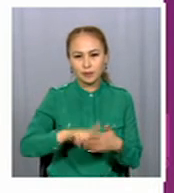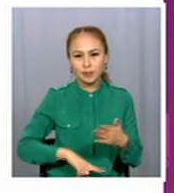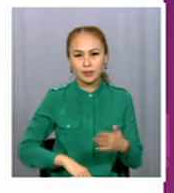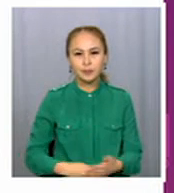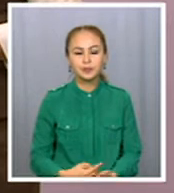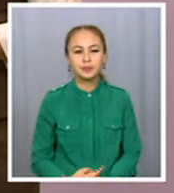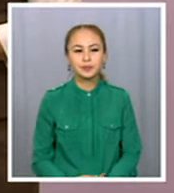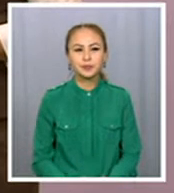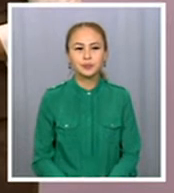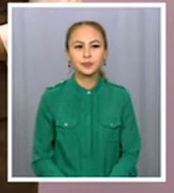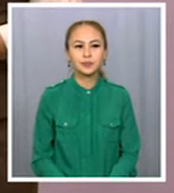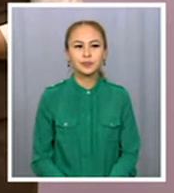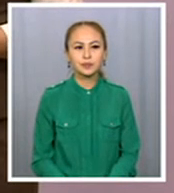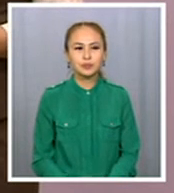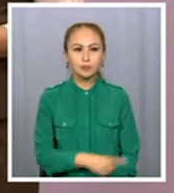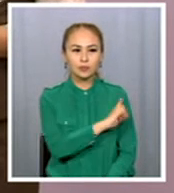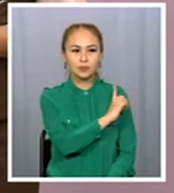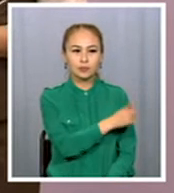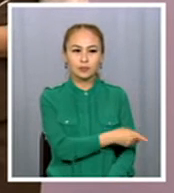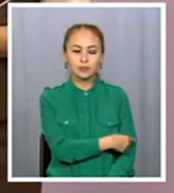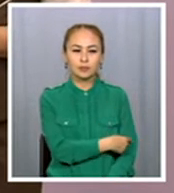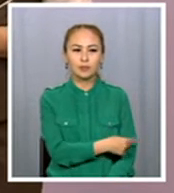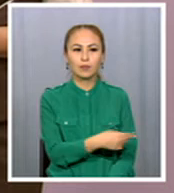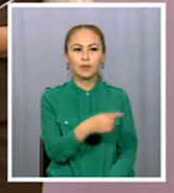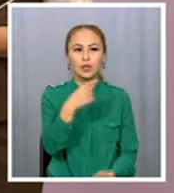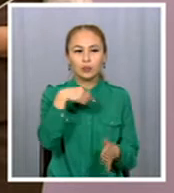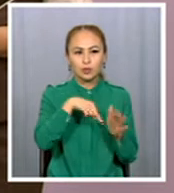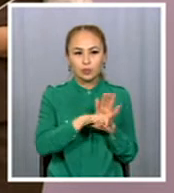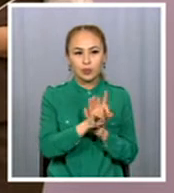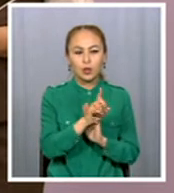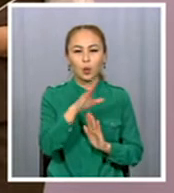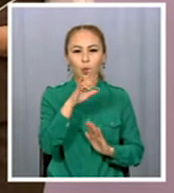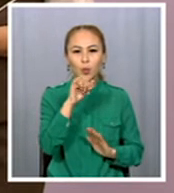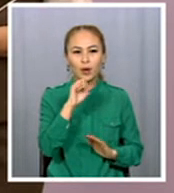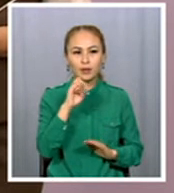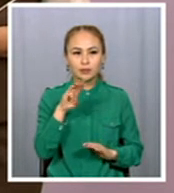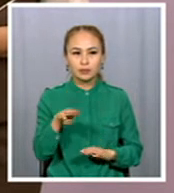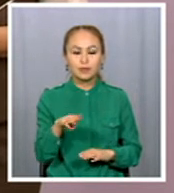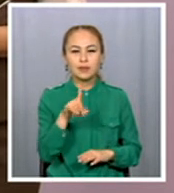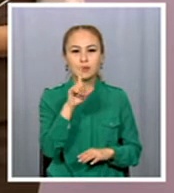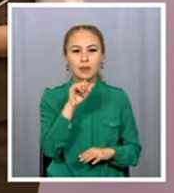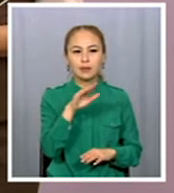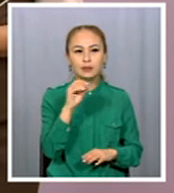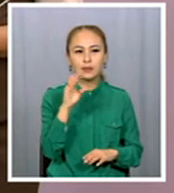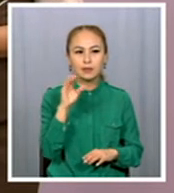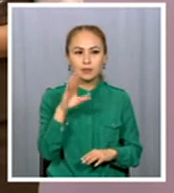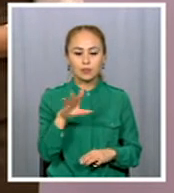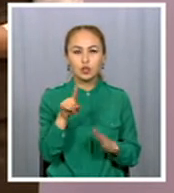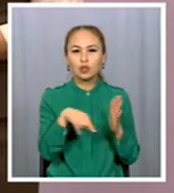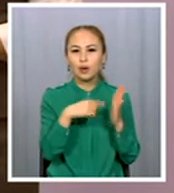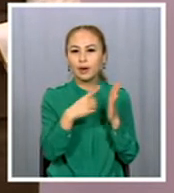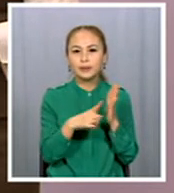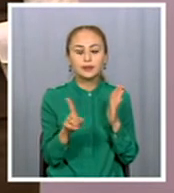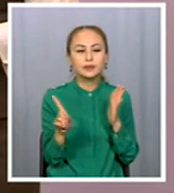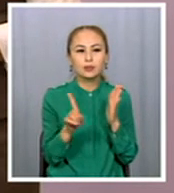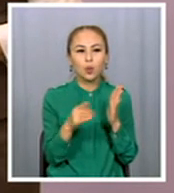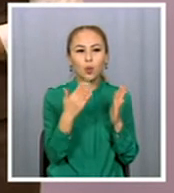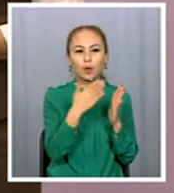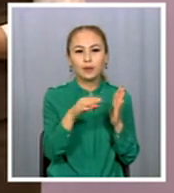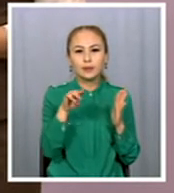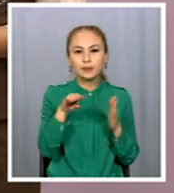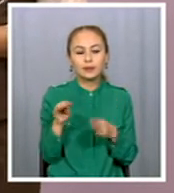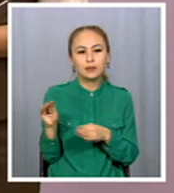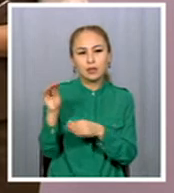сенімді. Қуатты түбірі қуат. Зат есім сұрағы не? Оған ты деген